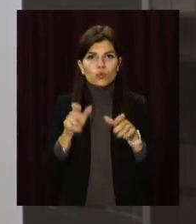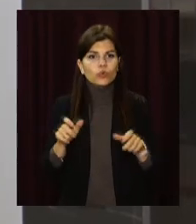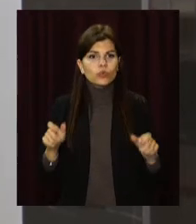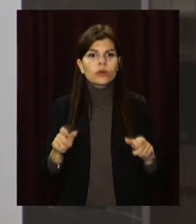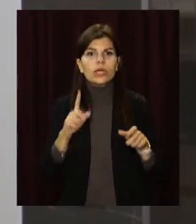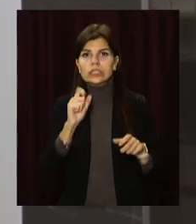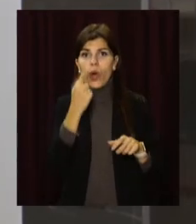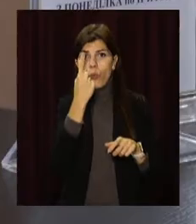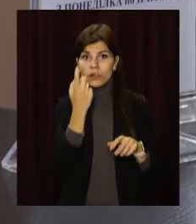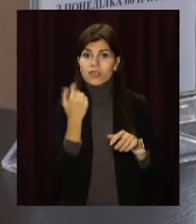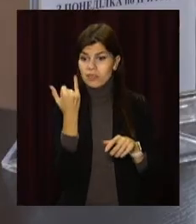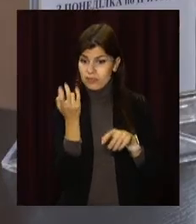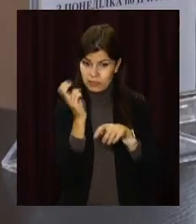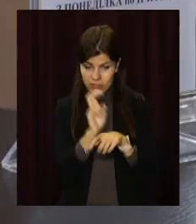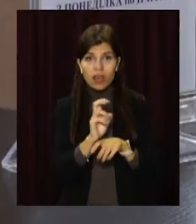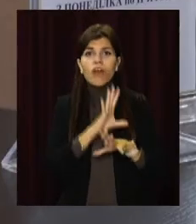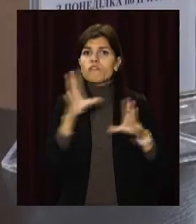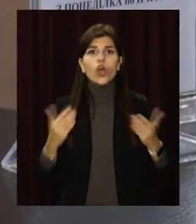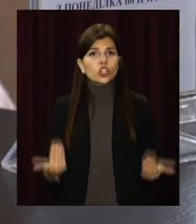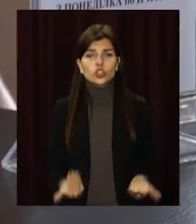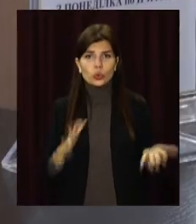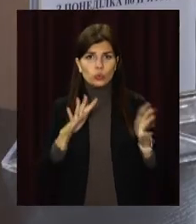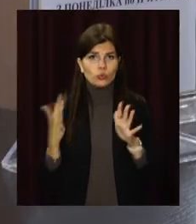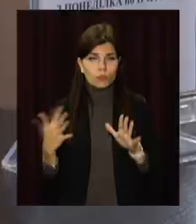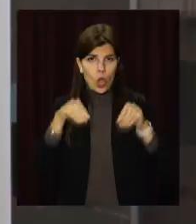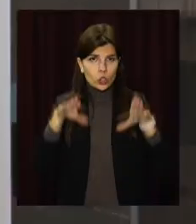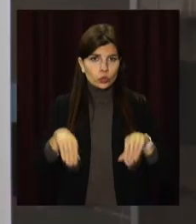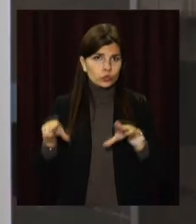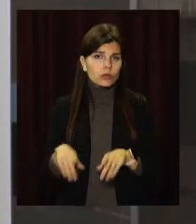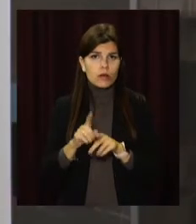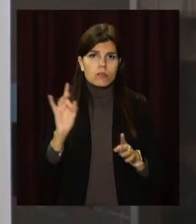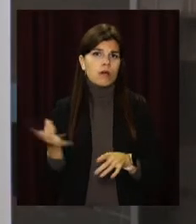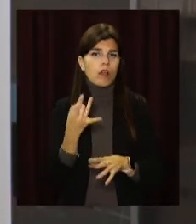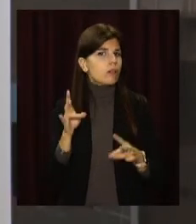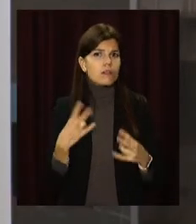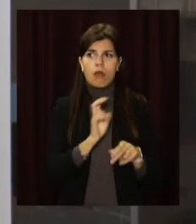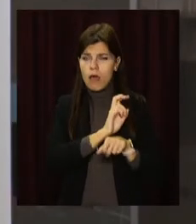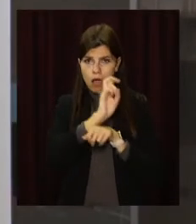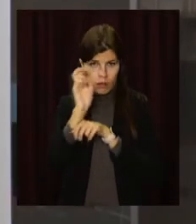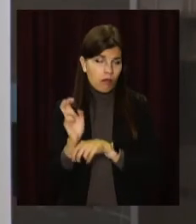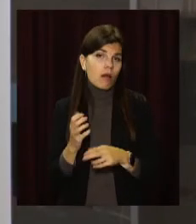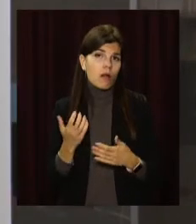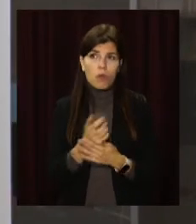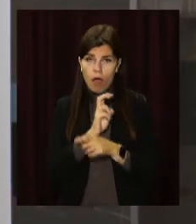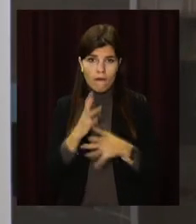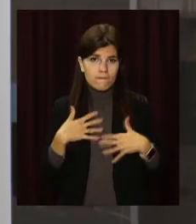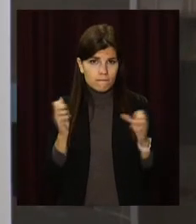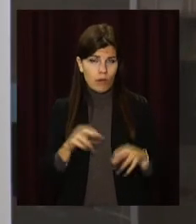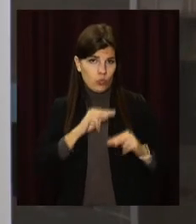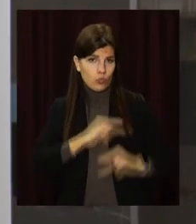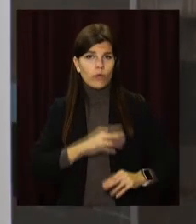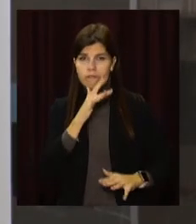візит вирішити всі життєві ситуації. Це буде таким дуже потужним кроком в напрямку посилення